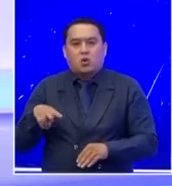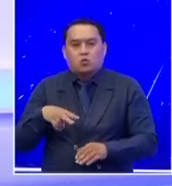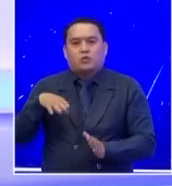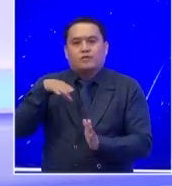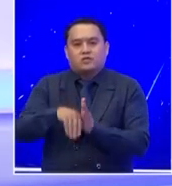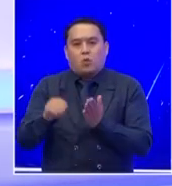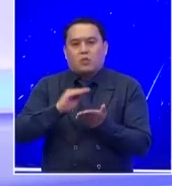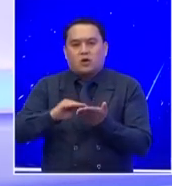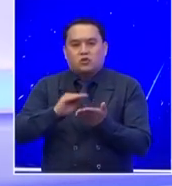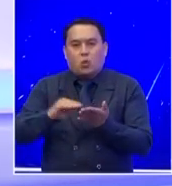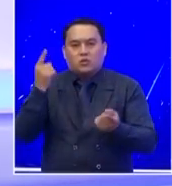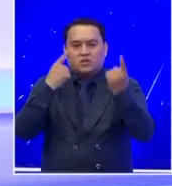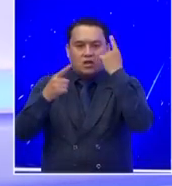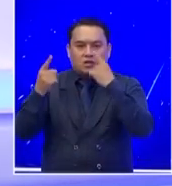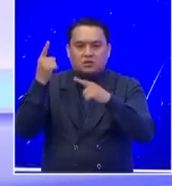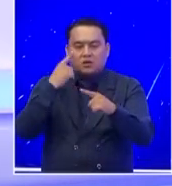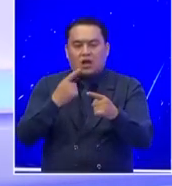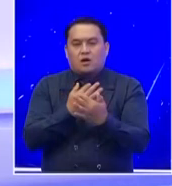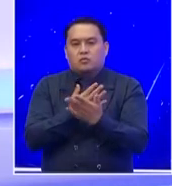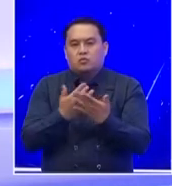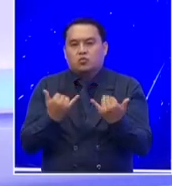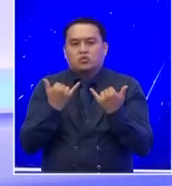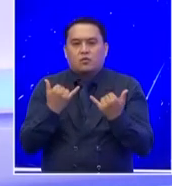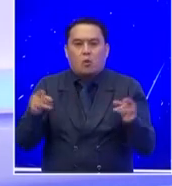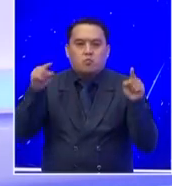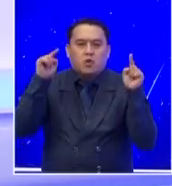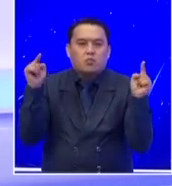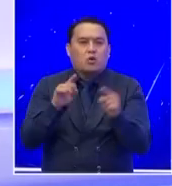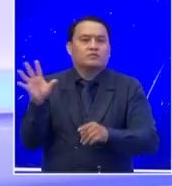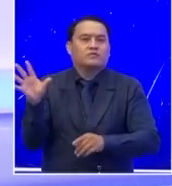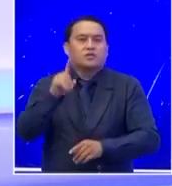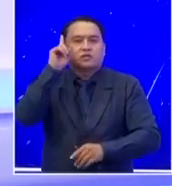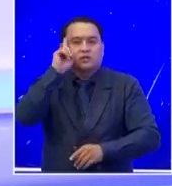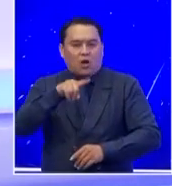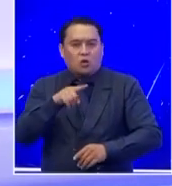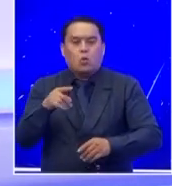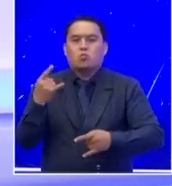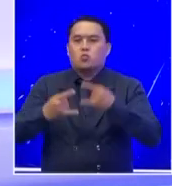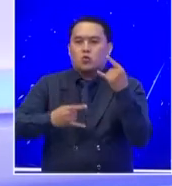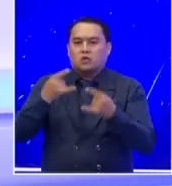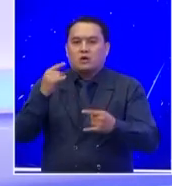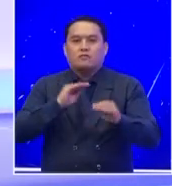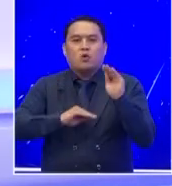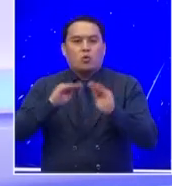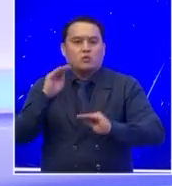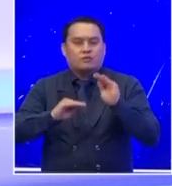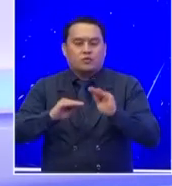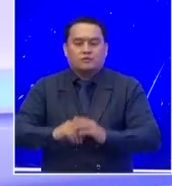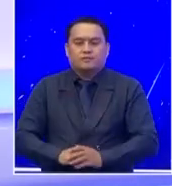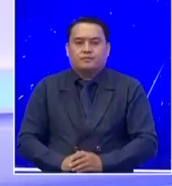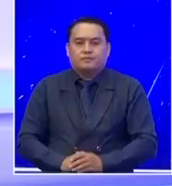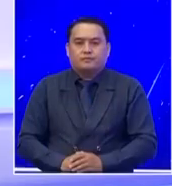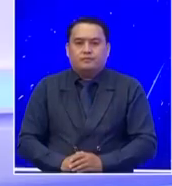Вышедшие из-под его пера сказки и загадки популярны до сих пор. По некоторым из них художники и мультипликаторы снимают анимационные